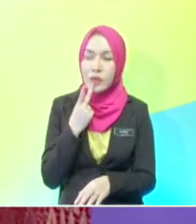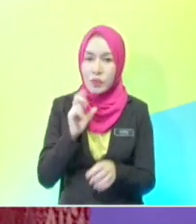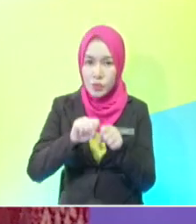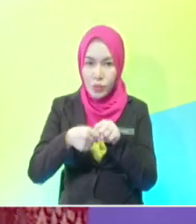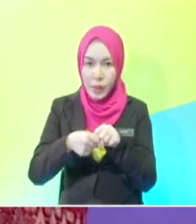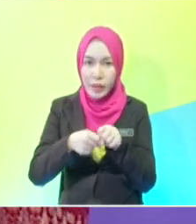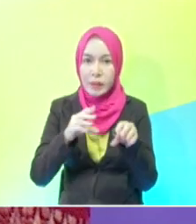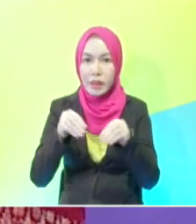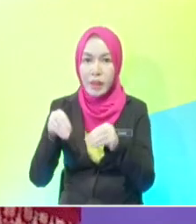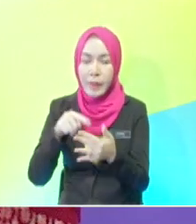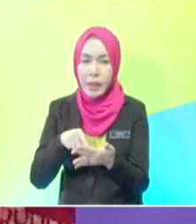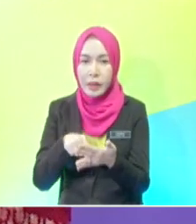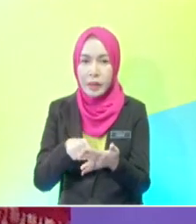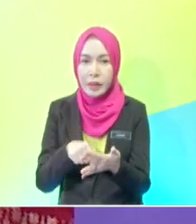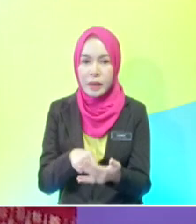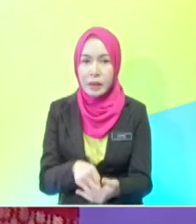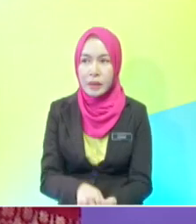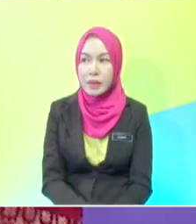rimpang kepada